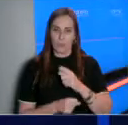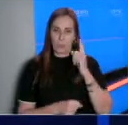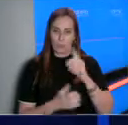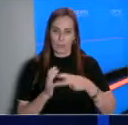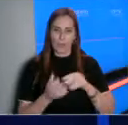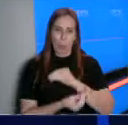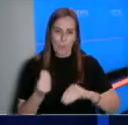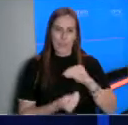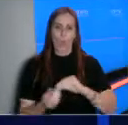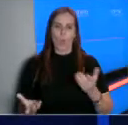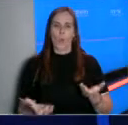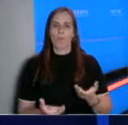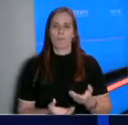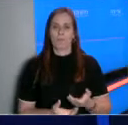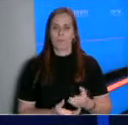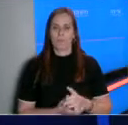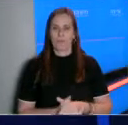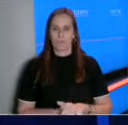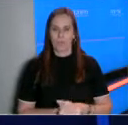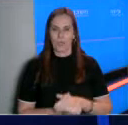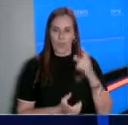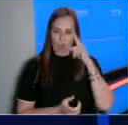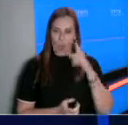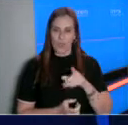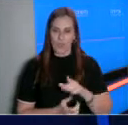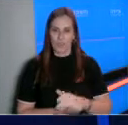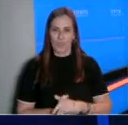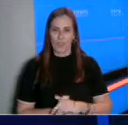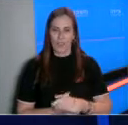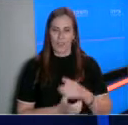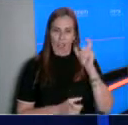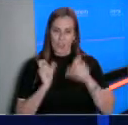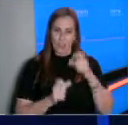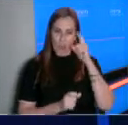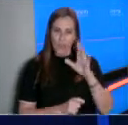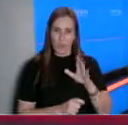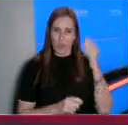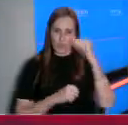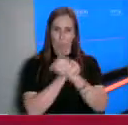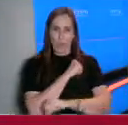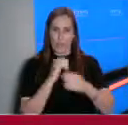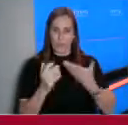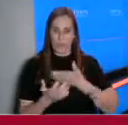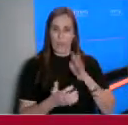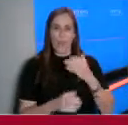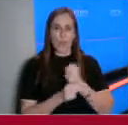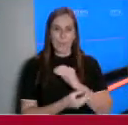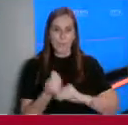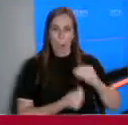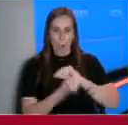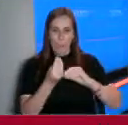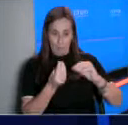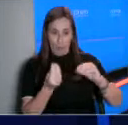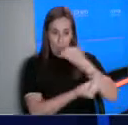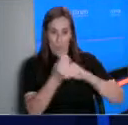קומבינטורים. קומבינטורים, מה יש פה, טובים. הוא חושב שטובים, הוא לא מבין את הקטע. איך עושים קומבינטורים? כשאני מדבר